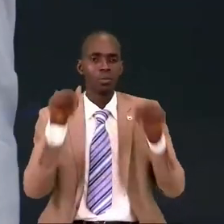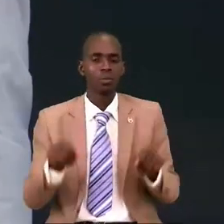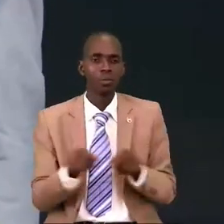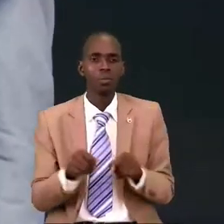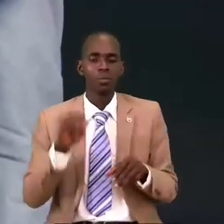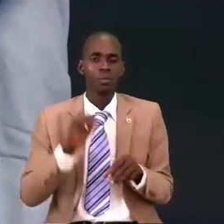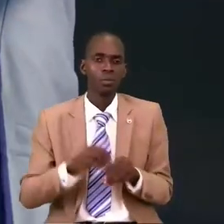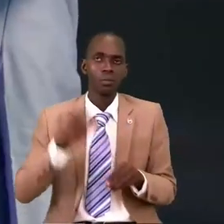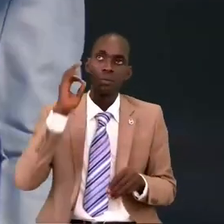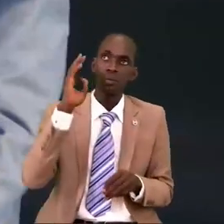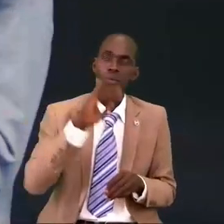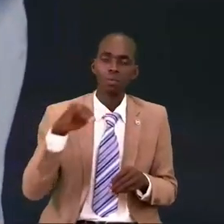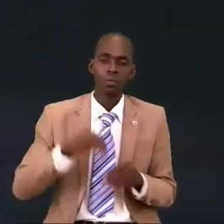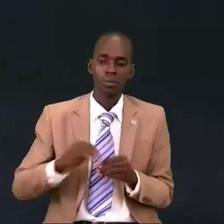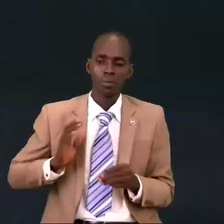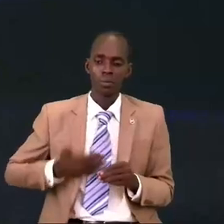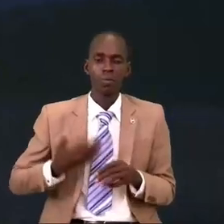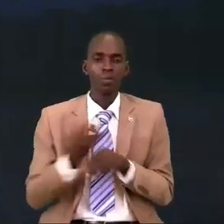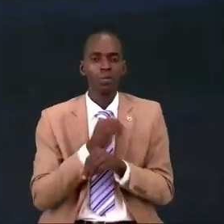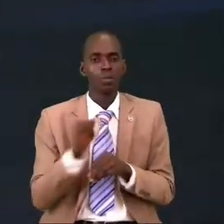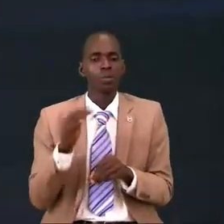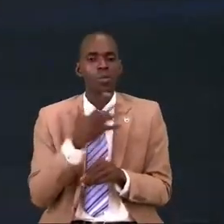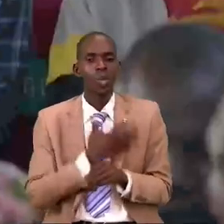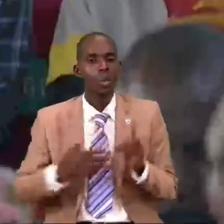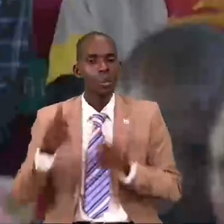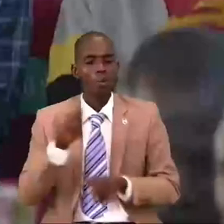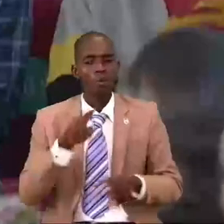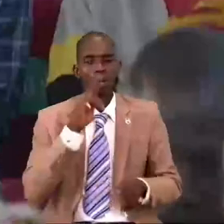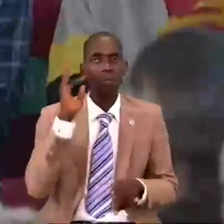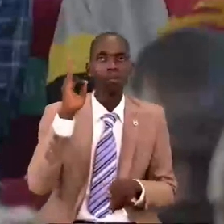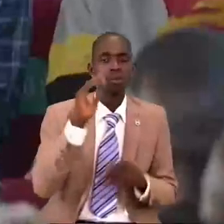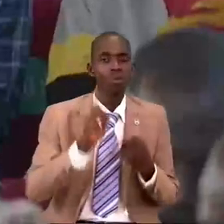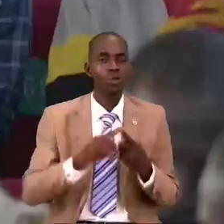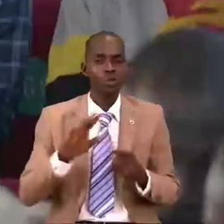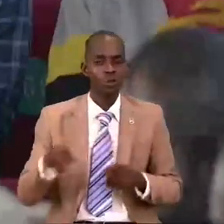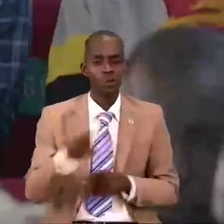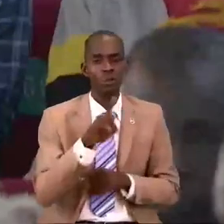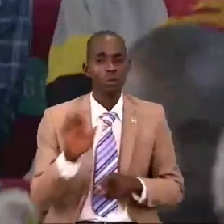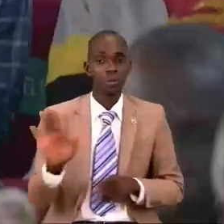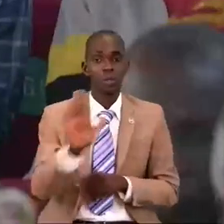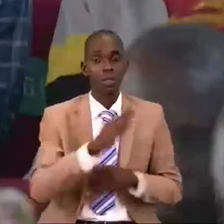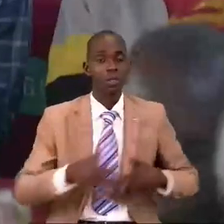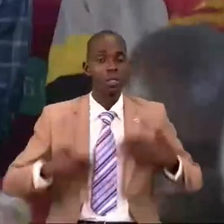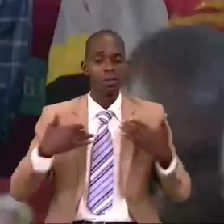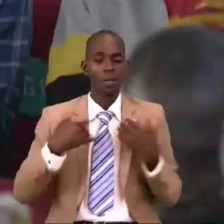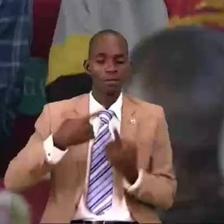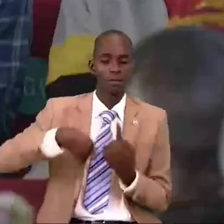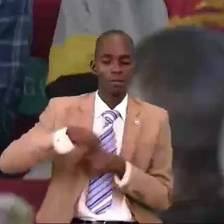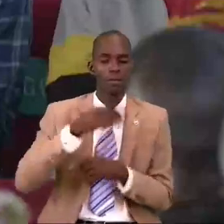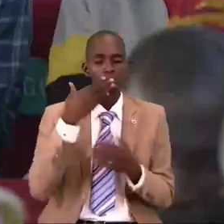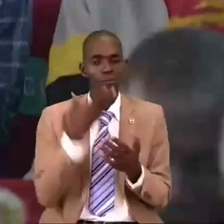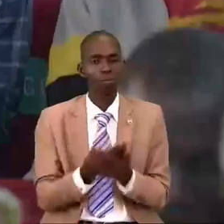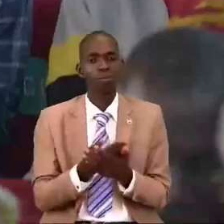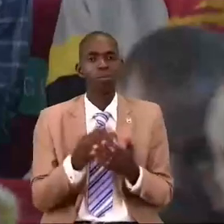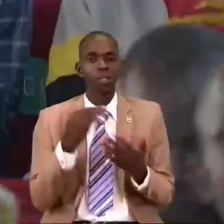ont été transformées pour le meilleur. Bon succès. Troisième élément maintenant.